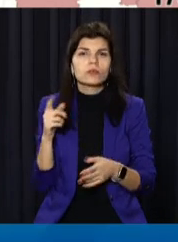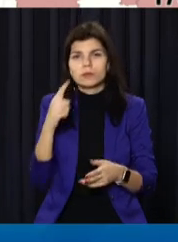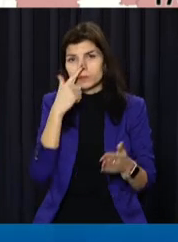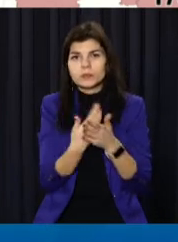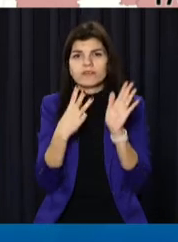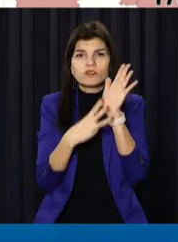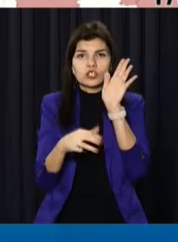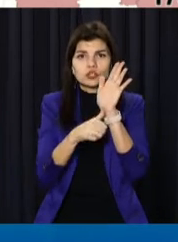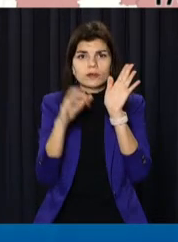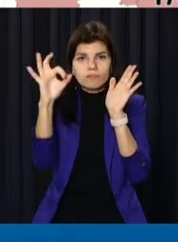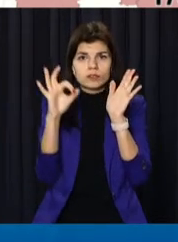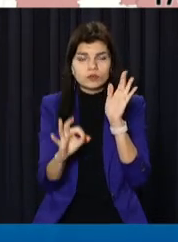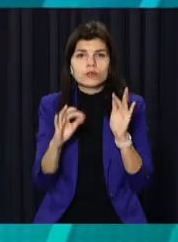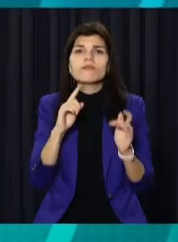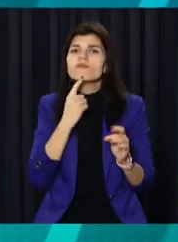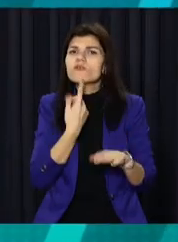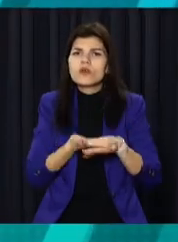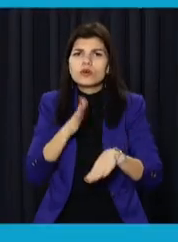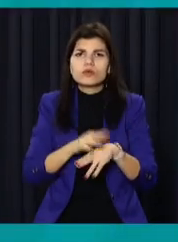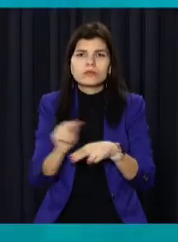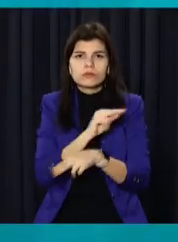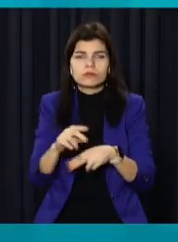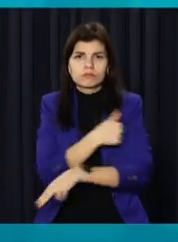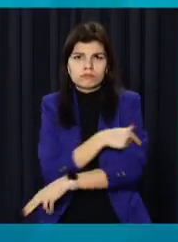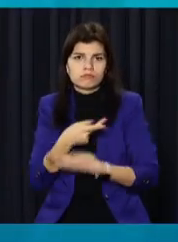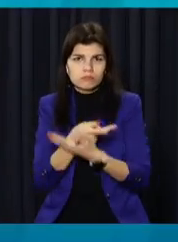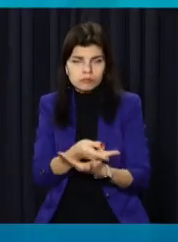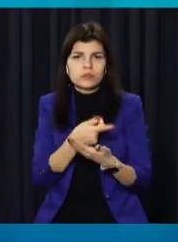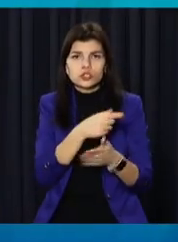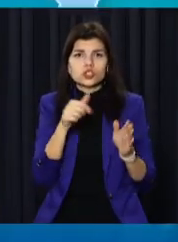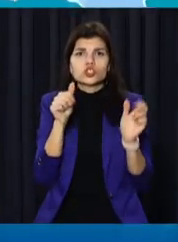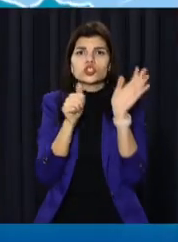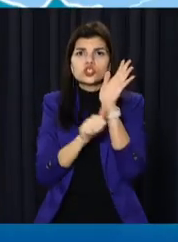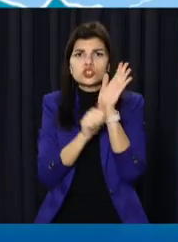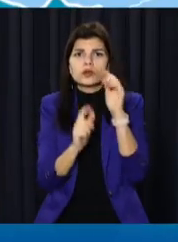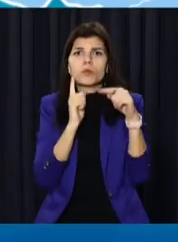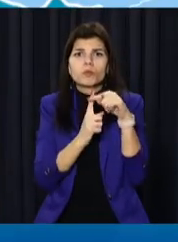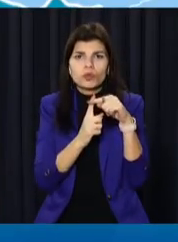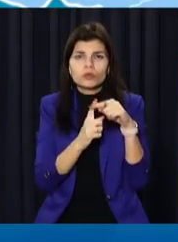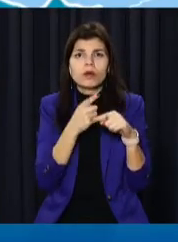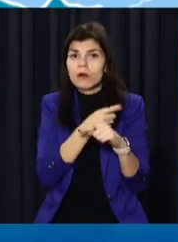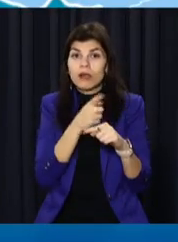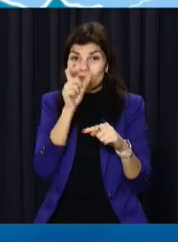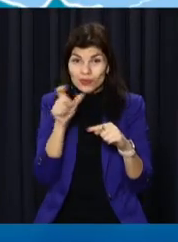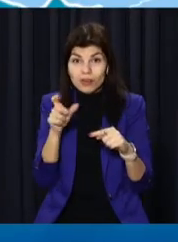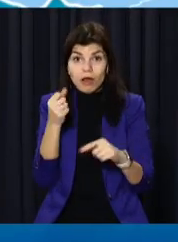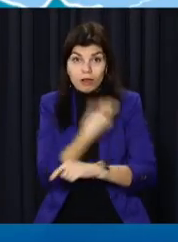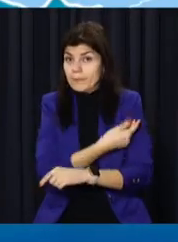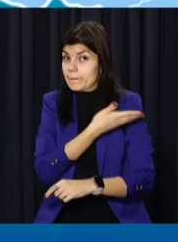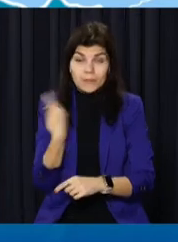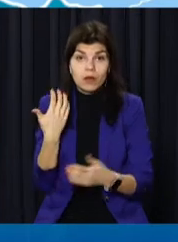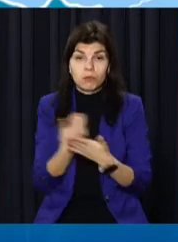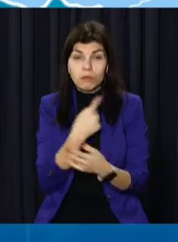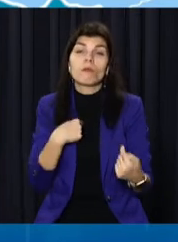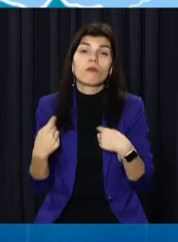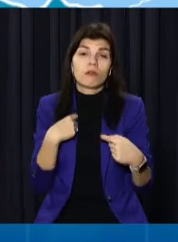понад 86% важких пацієнтів у стаціонарах 60+ не мають жодного щеплення. За попередню добу